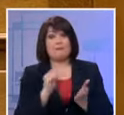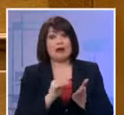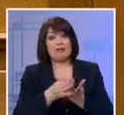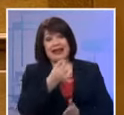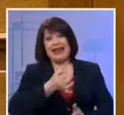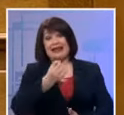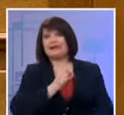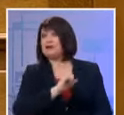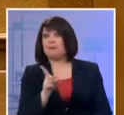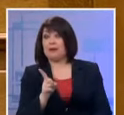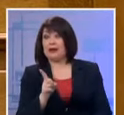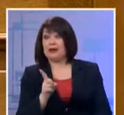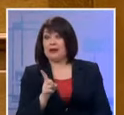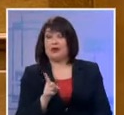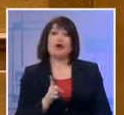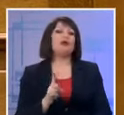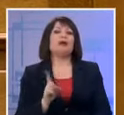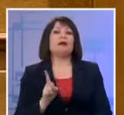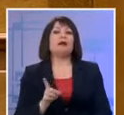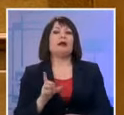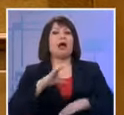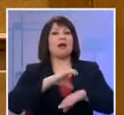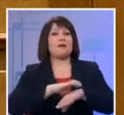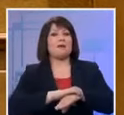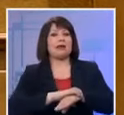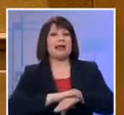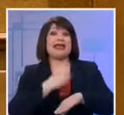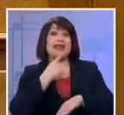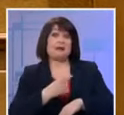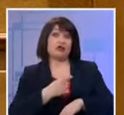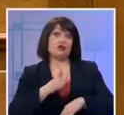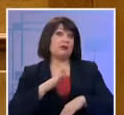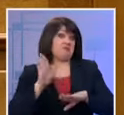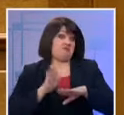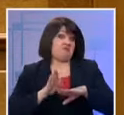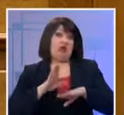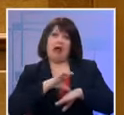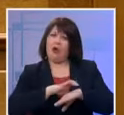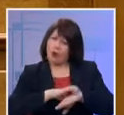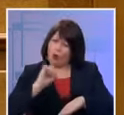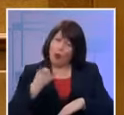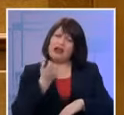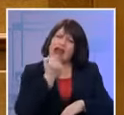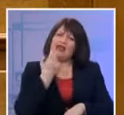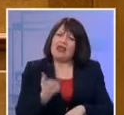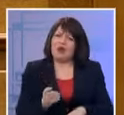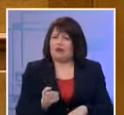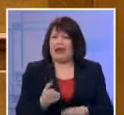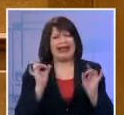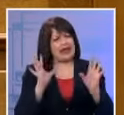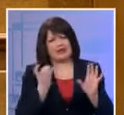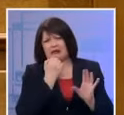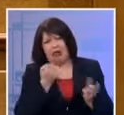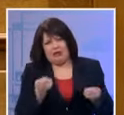συνεχώς, το ουδής αναμάρτητος που είπατε για το Βερολίνο, όταν δήλωσαν, το είπα